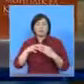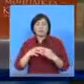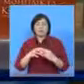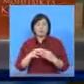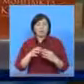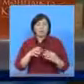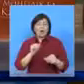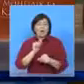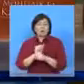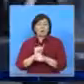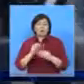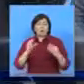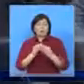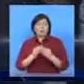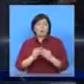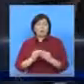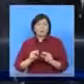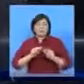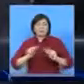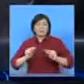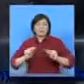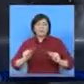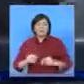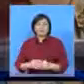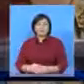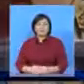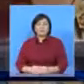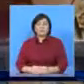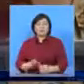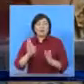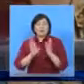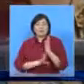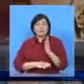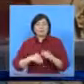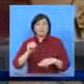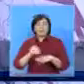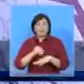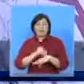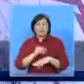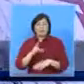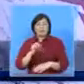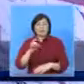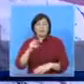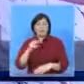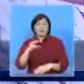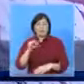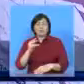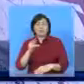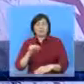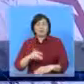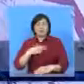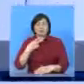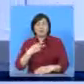обществе, продвижение принципов добропорядочности и честности. В завершение аким Каргалинского района Аскар Джусибалиев